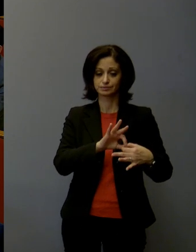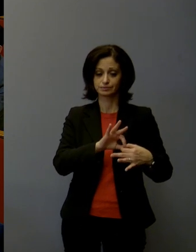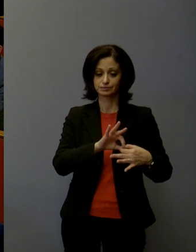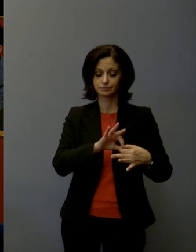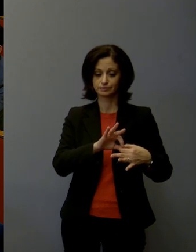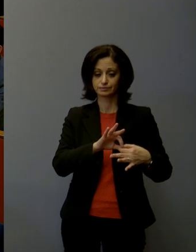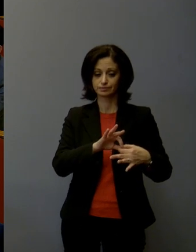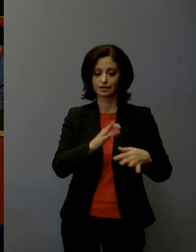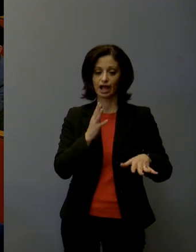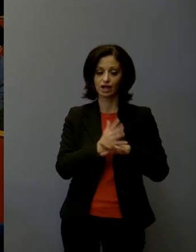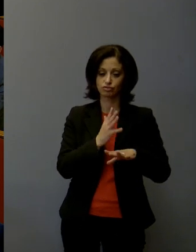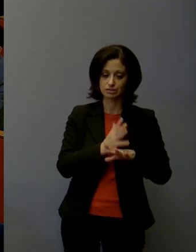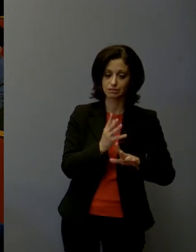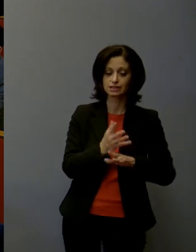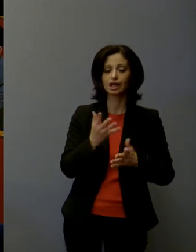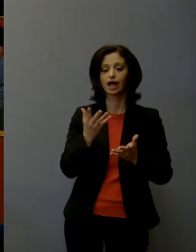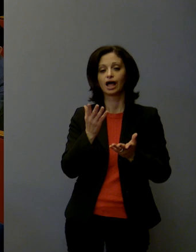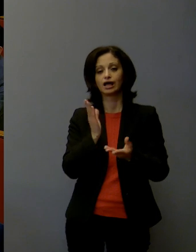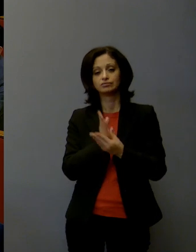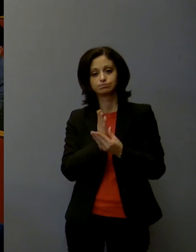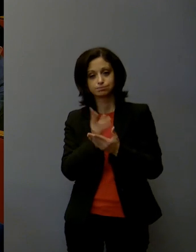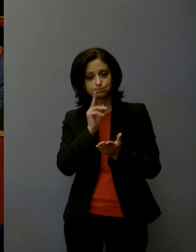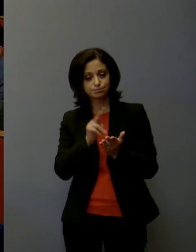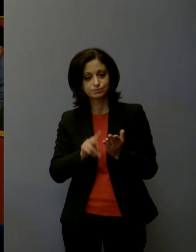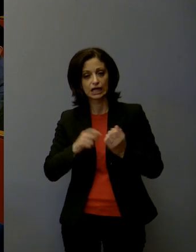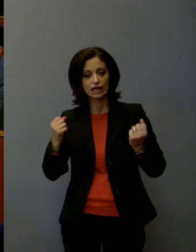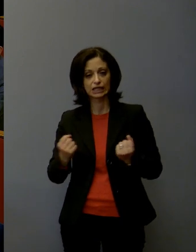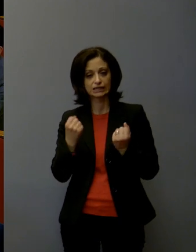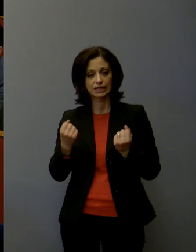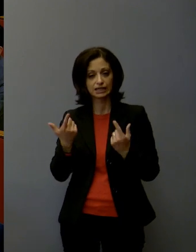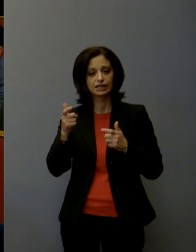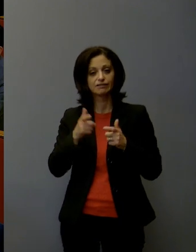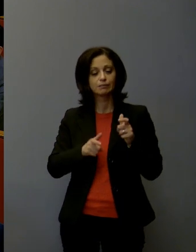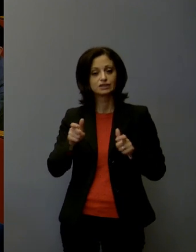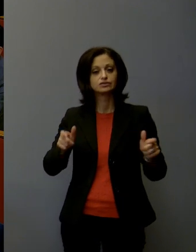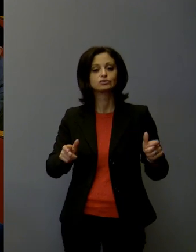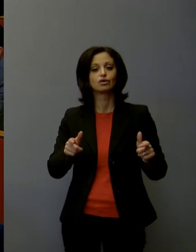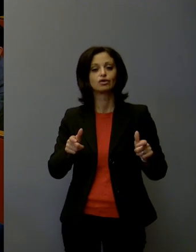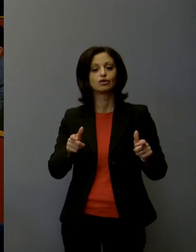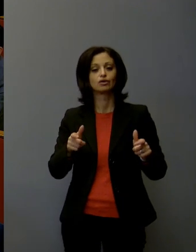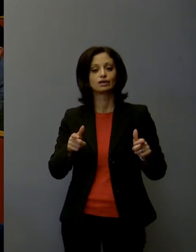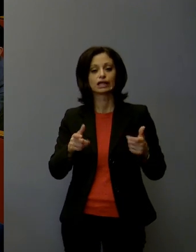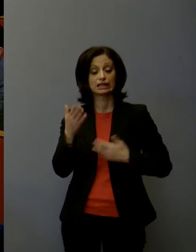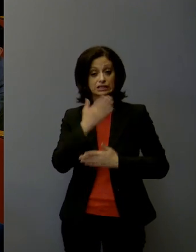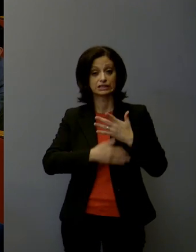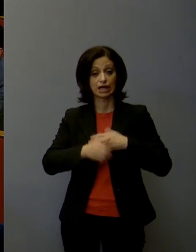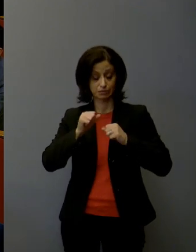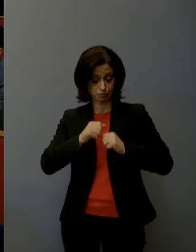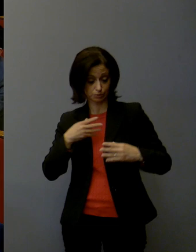accessibilità e fruibilità delle iniziative ed eventi per persone con disabilità